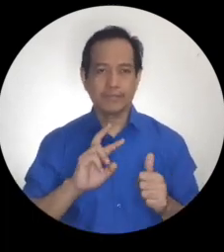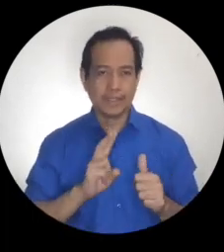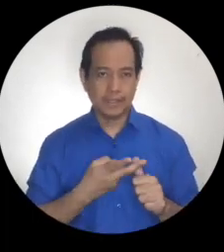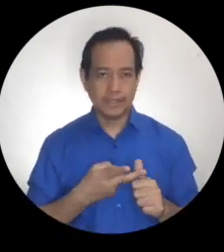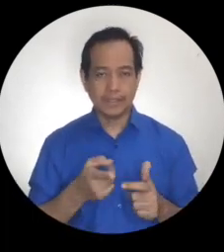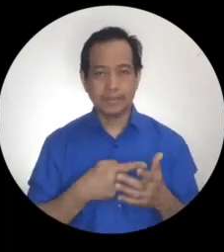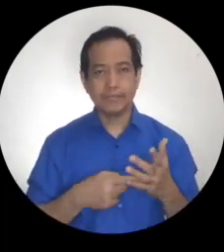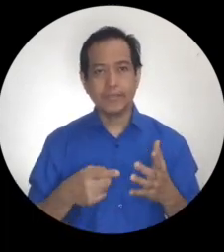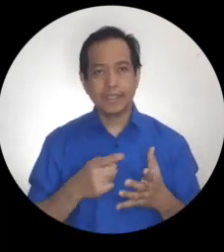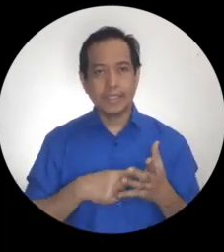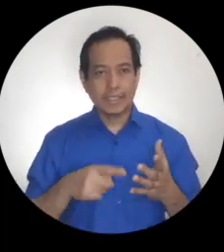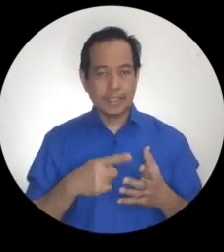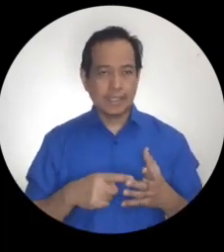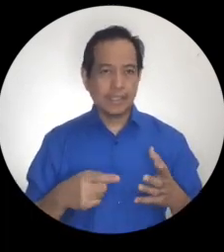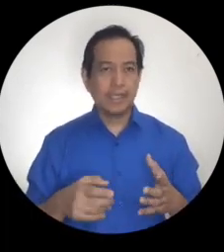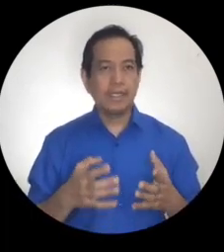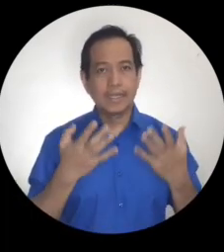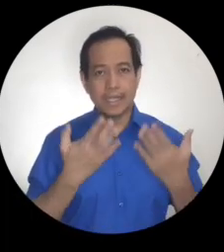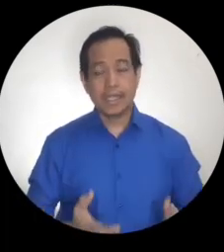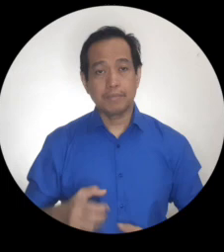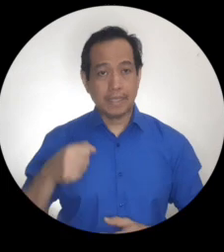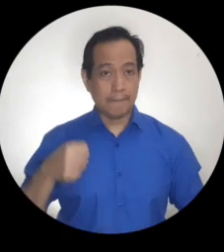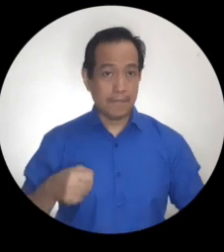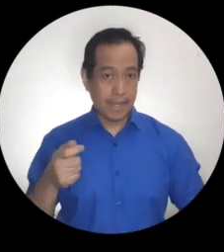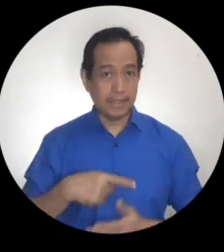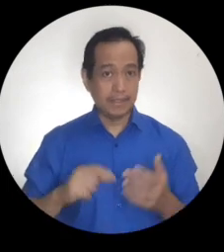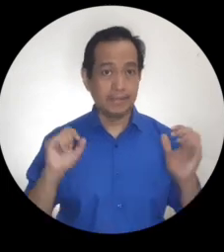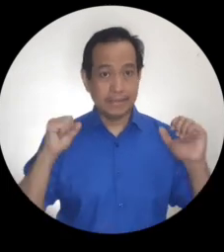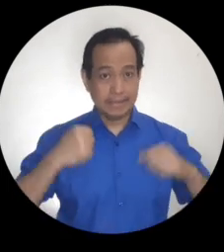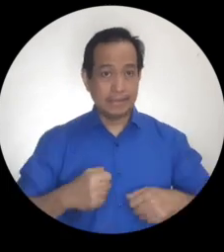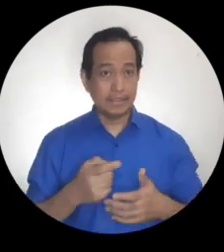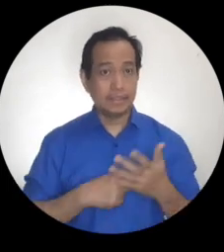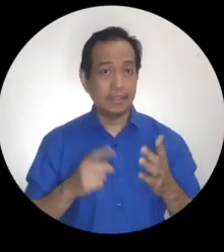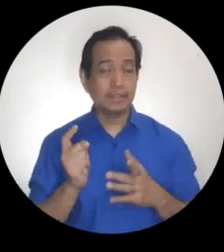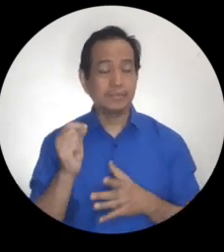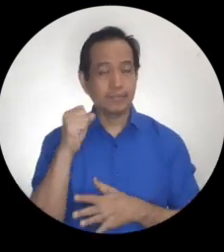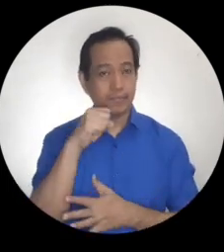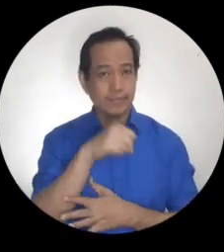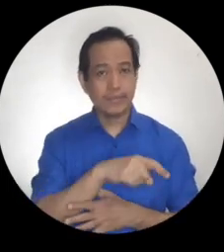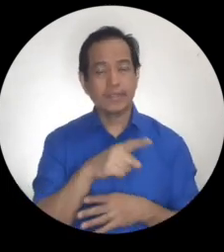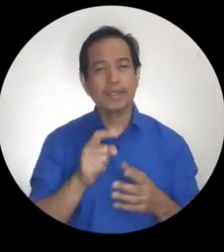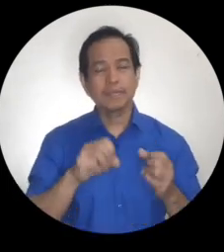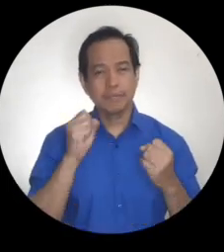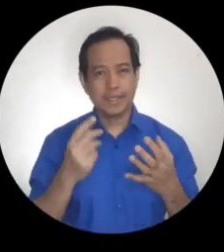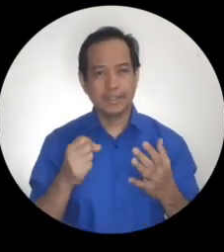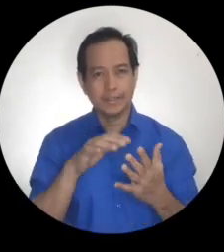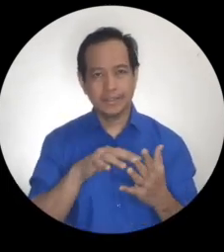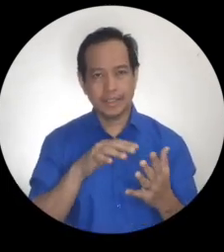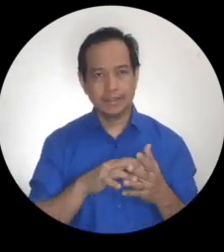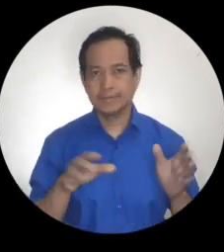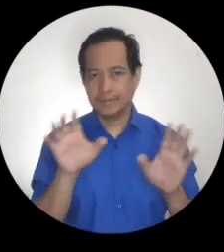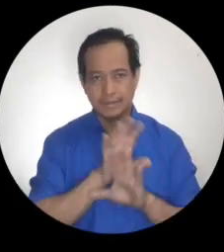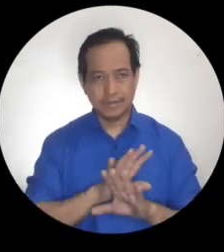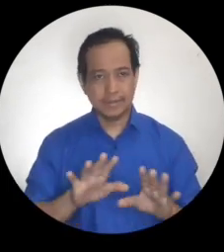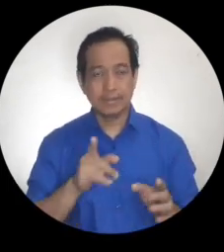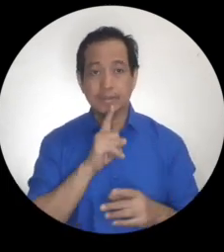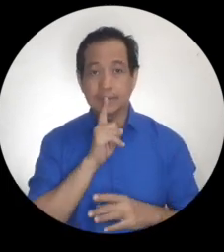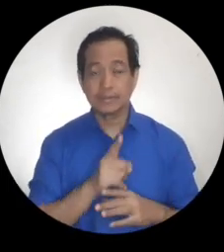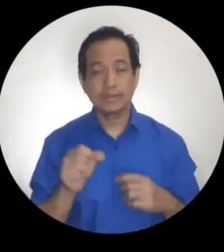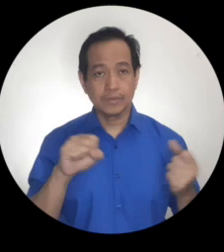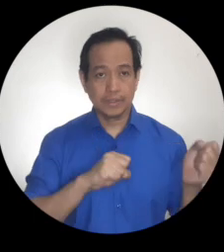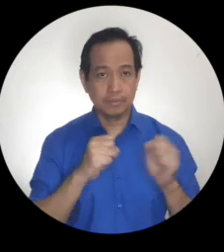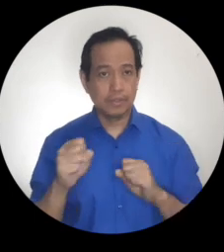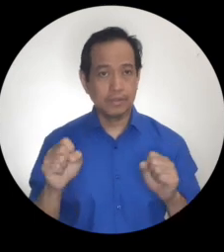painful. Pangalawa, ang mabigat na bagbay maaaring makapag-cause ng scoliosis. And maraming pag-aaral na rin po dito, and hindi po totoo